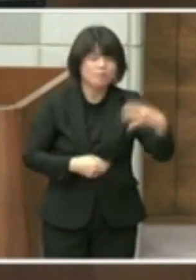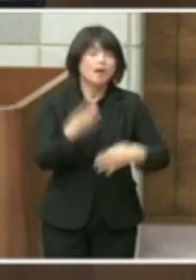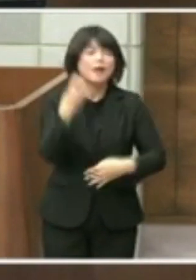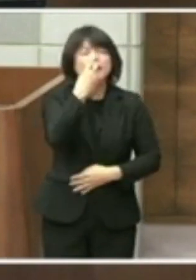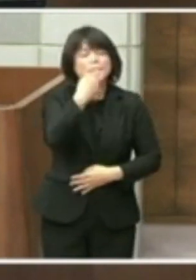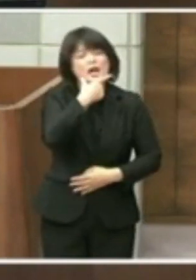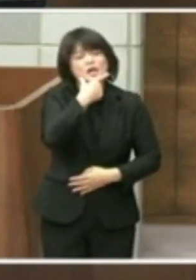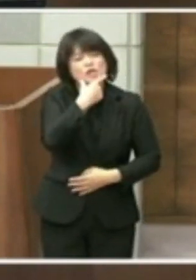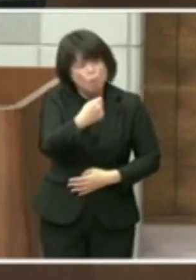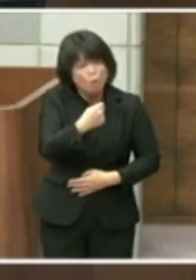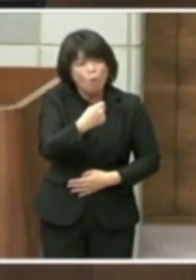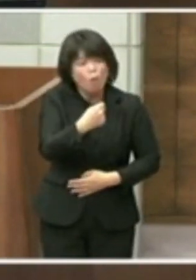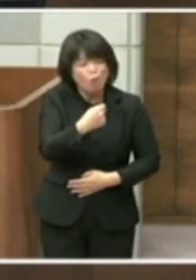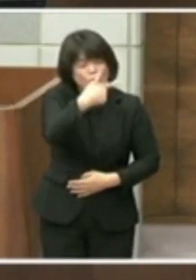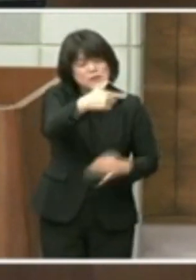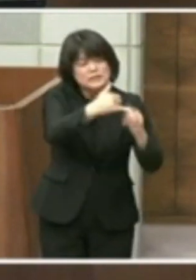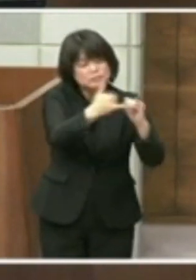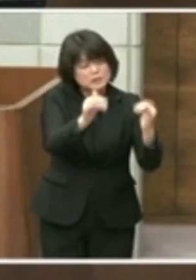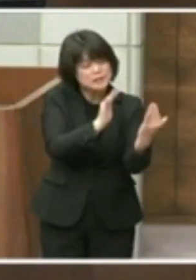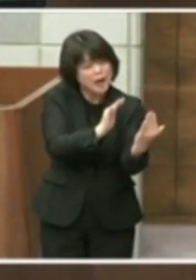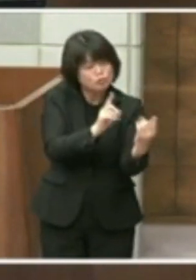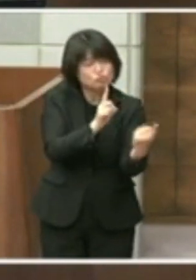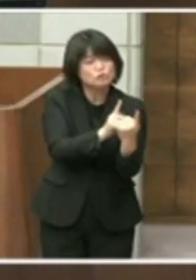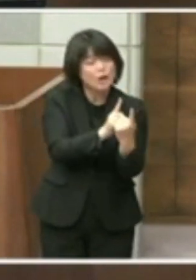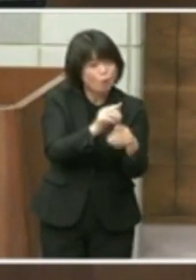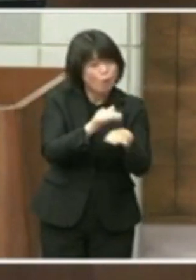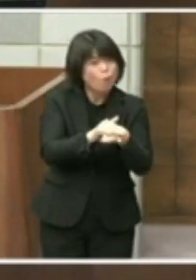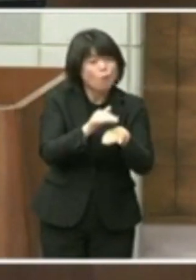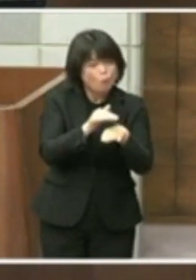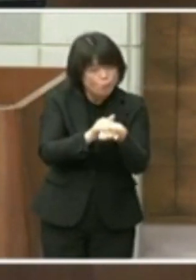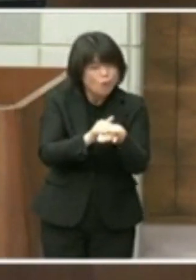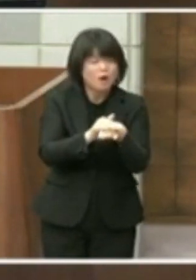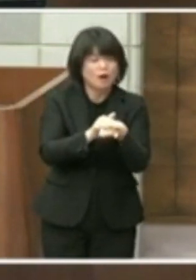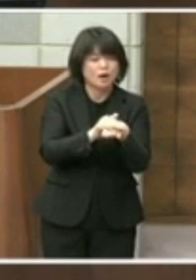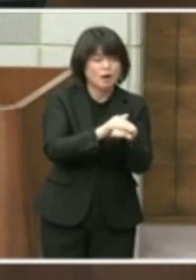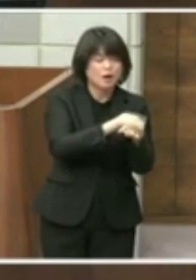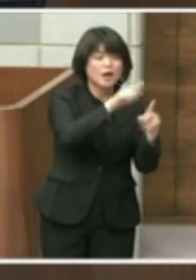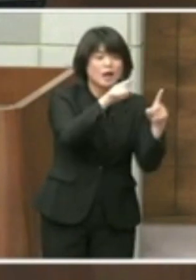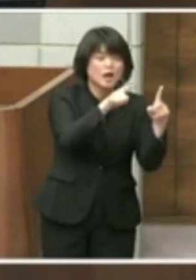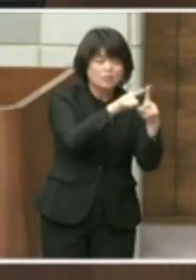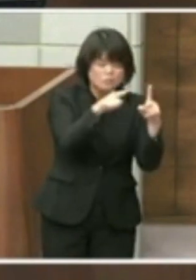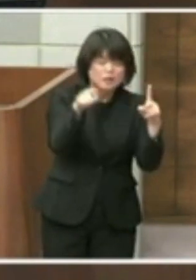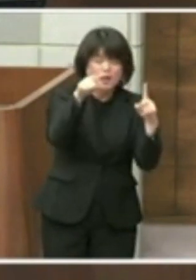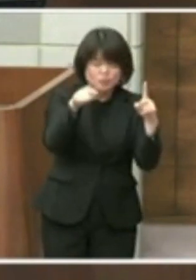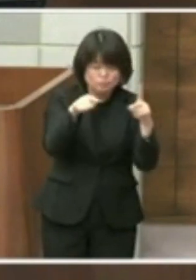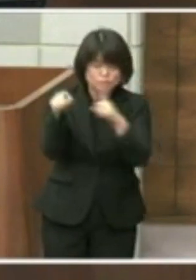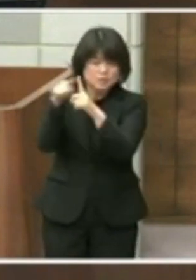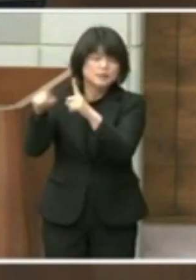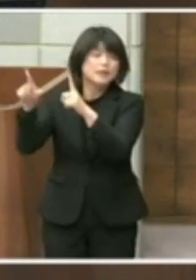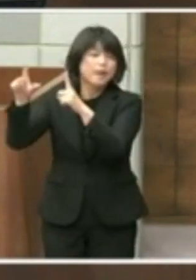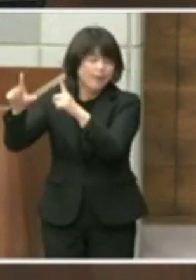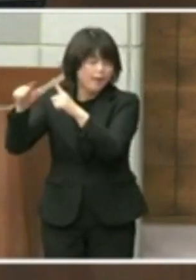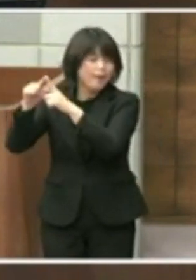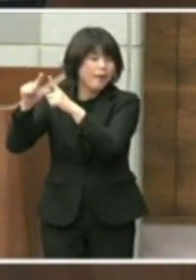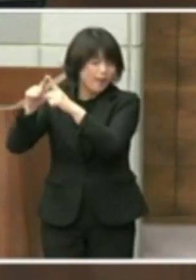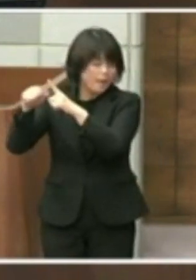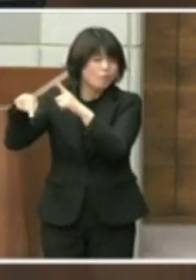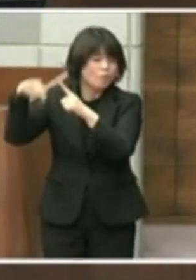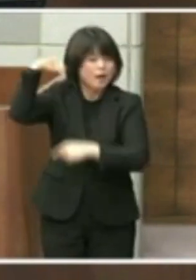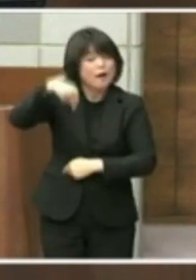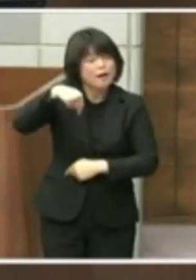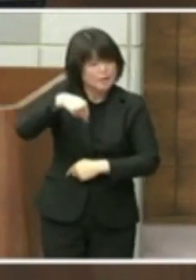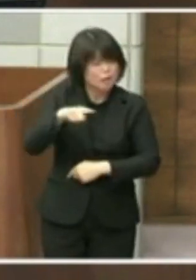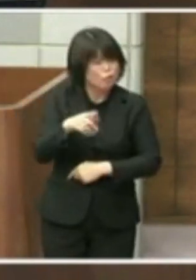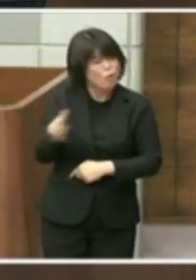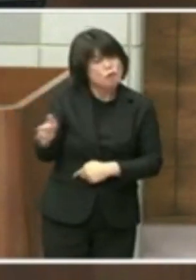を希望する市民への対応についてでございますが、PFOS、PFOA に関する Q&A 集において、ど